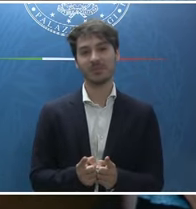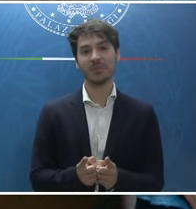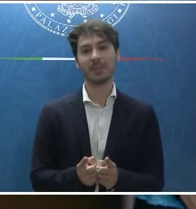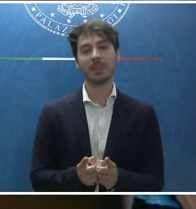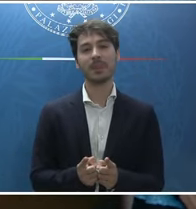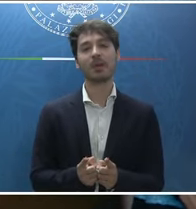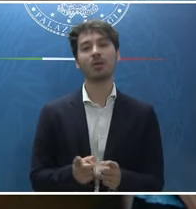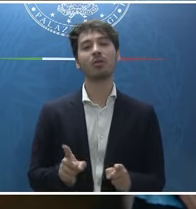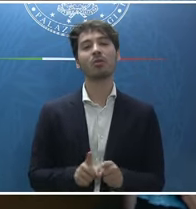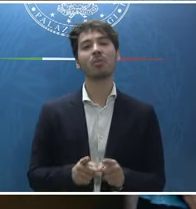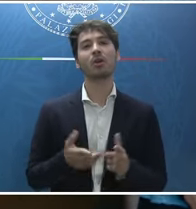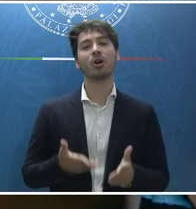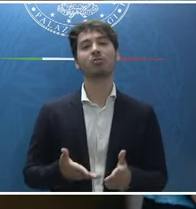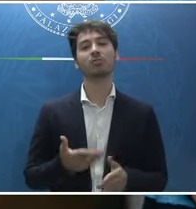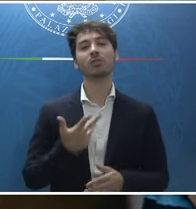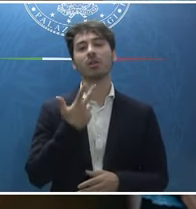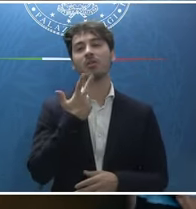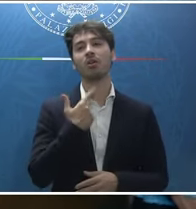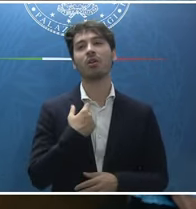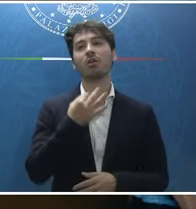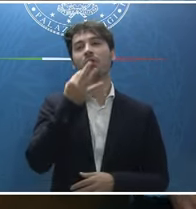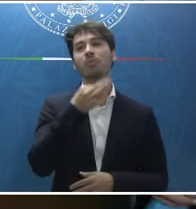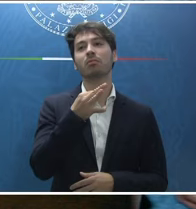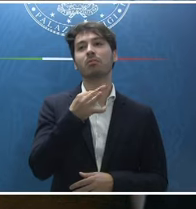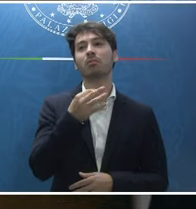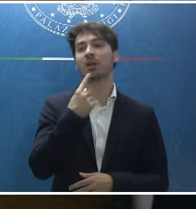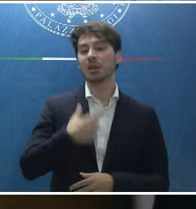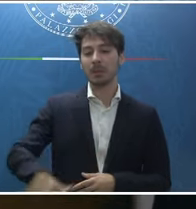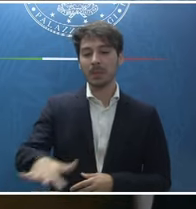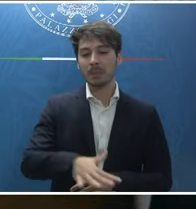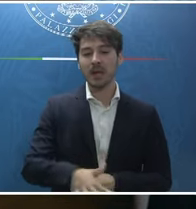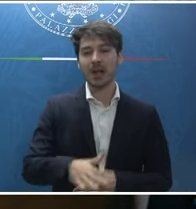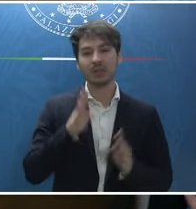li impiego rivolgendomi a chi oggi è in questa piazza.